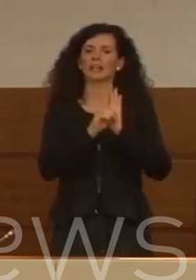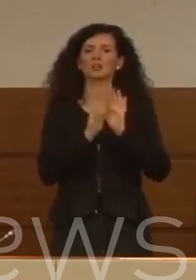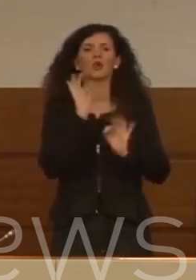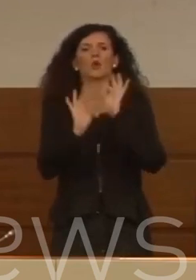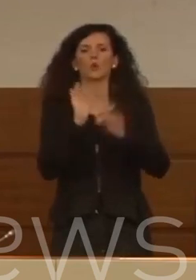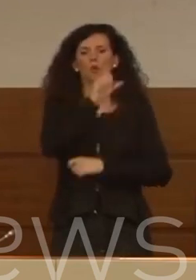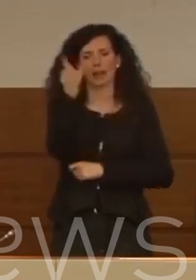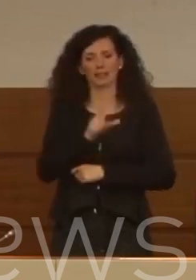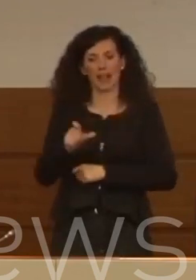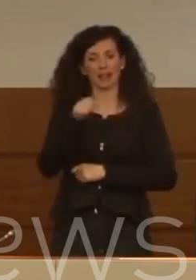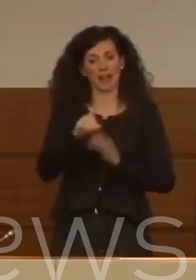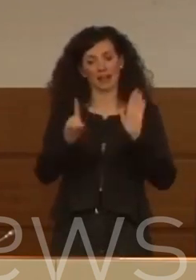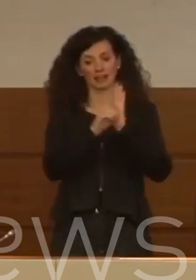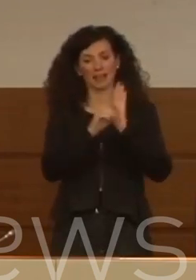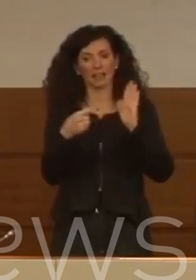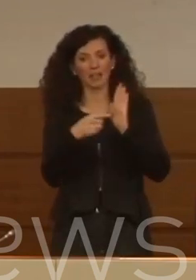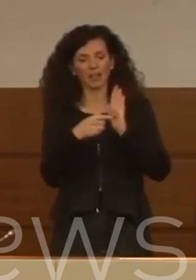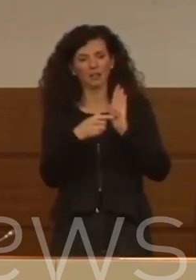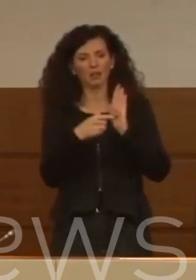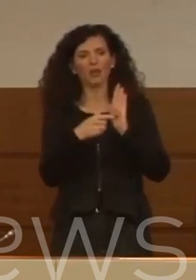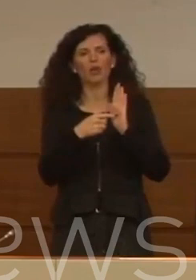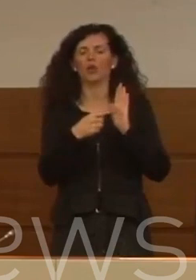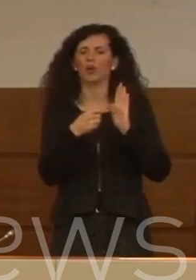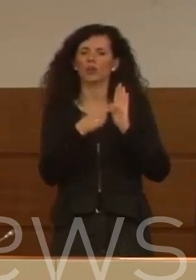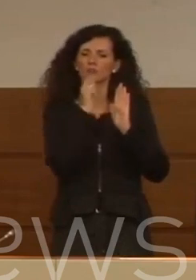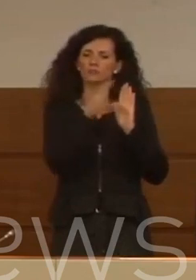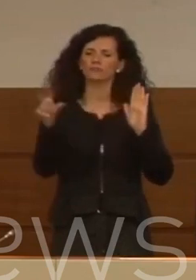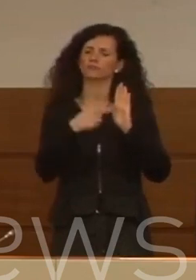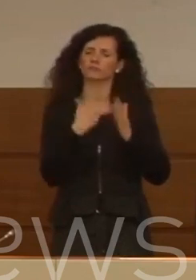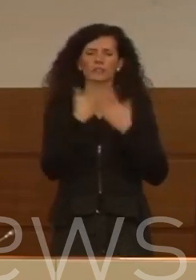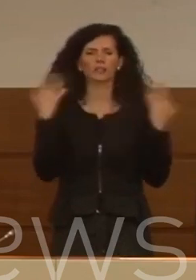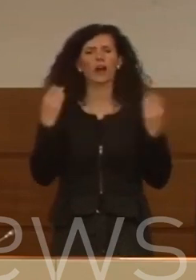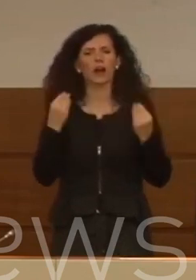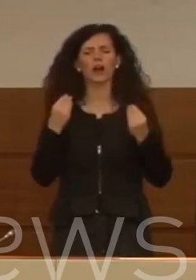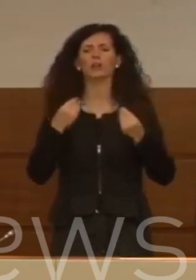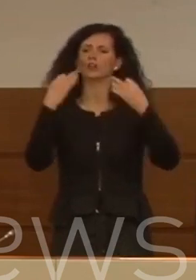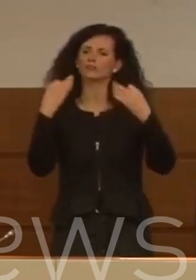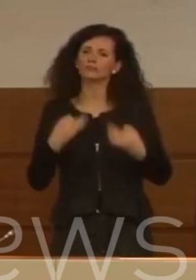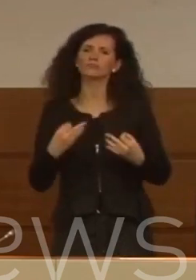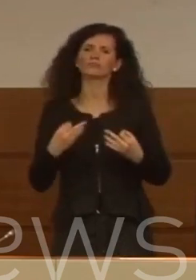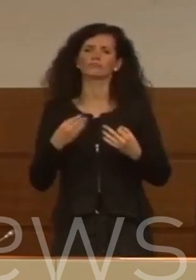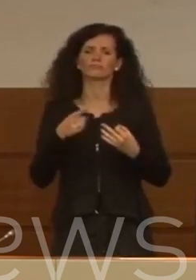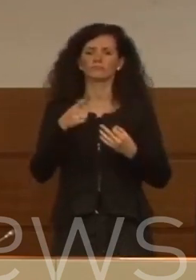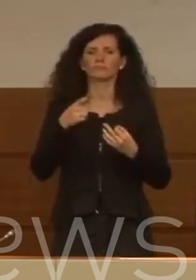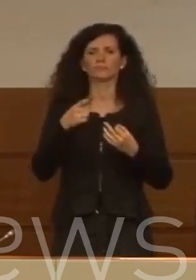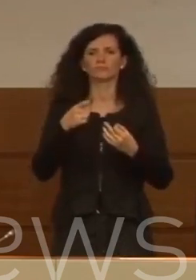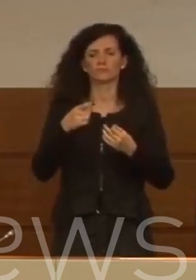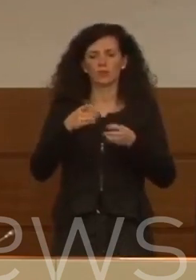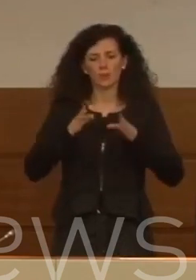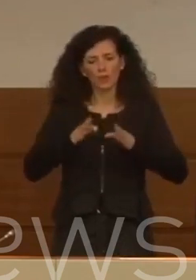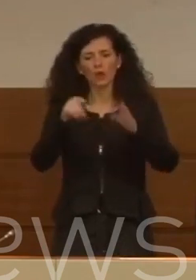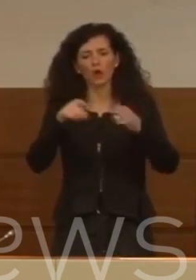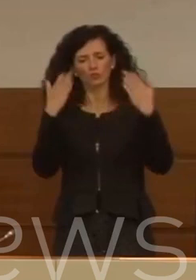saranno chiaramente espresse alcune volontà di centralizzazione dei percorsi di approvazione degli